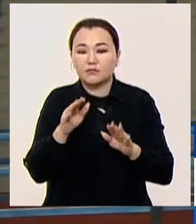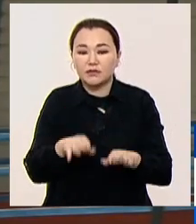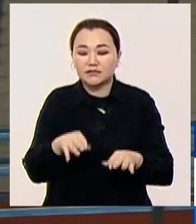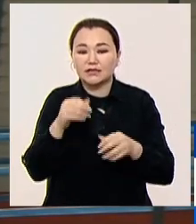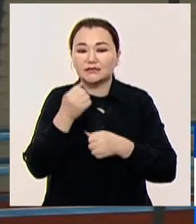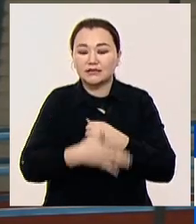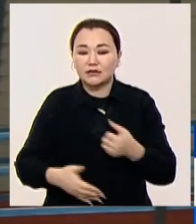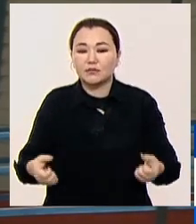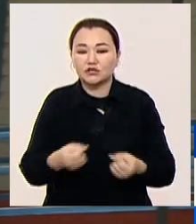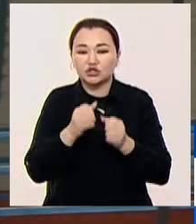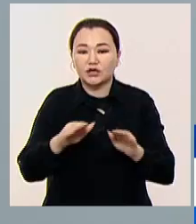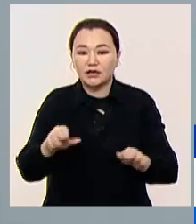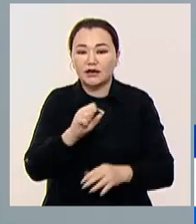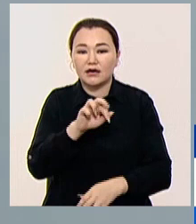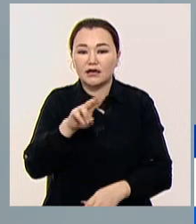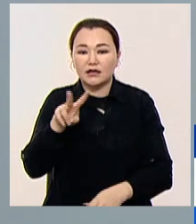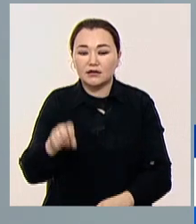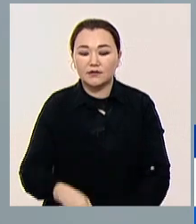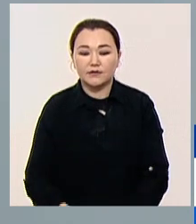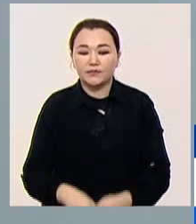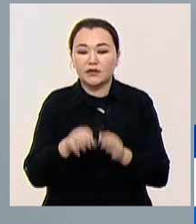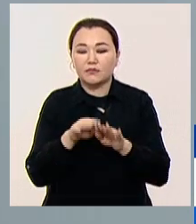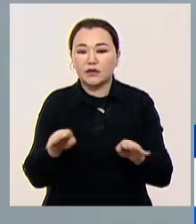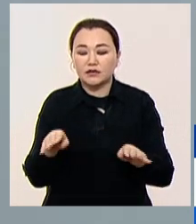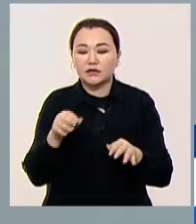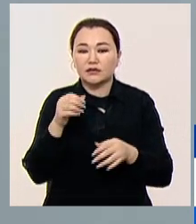Центре поддержки детей Аяла.